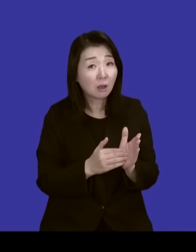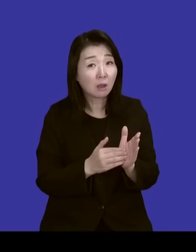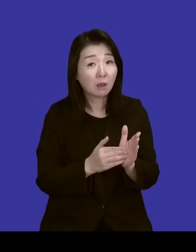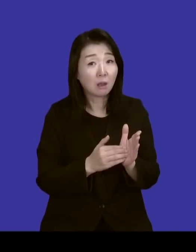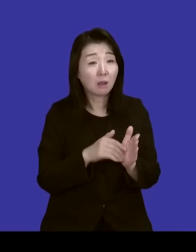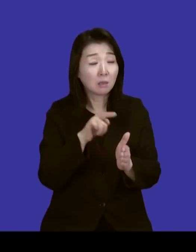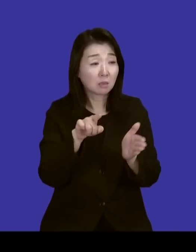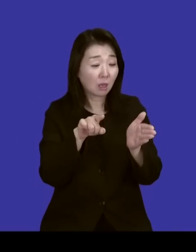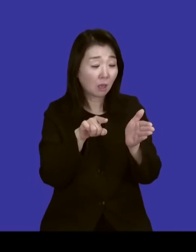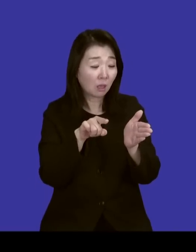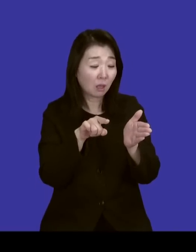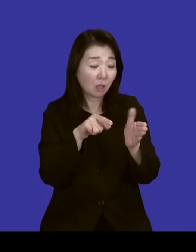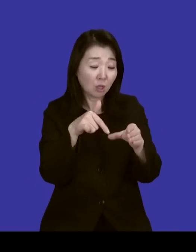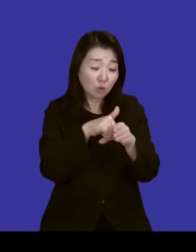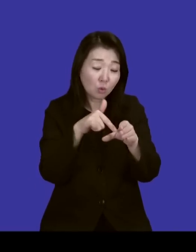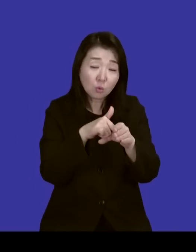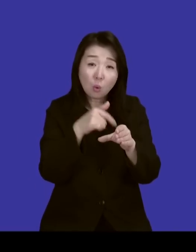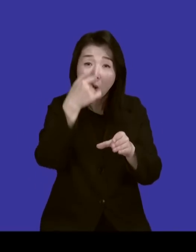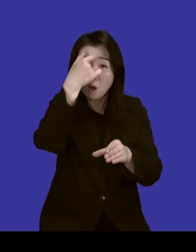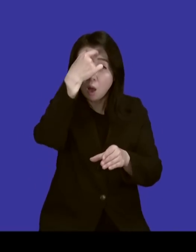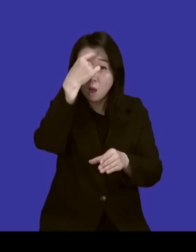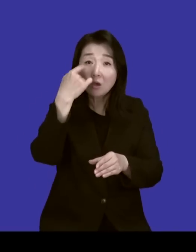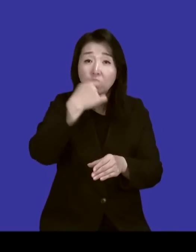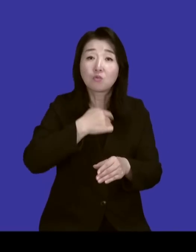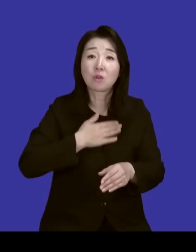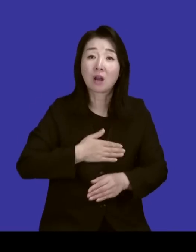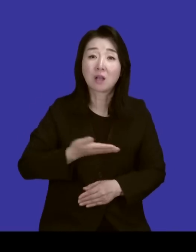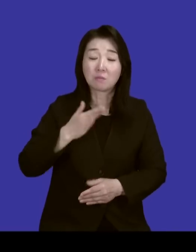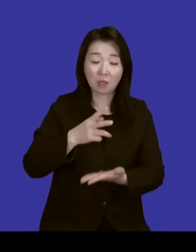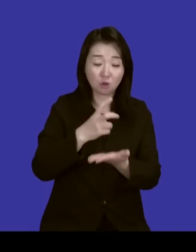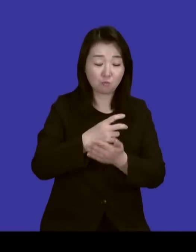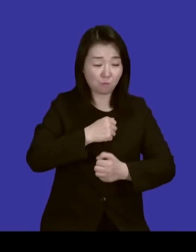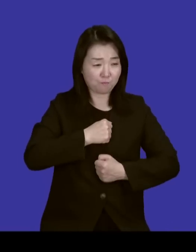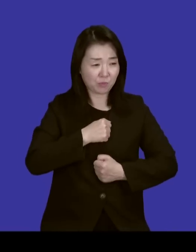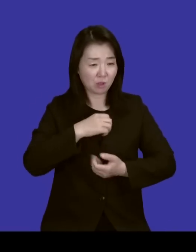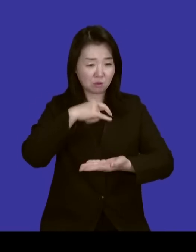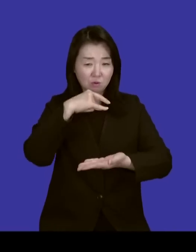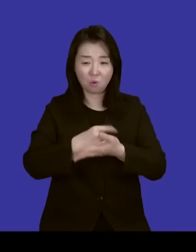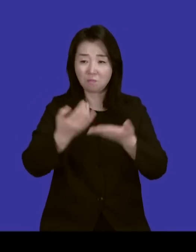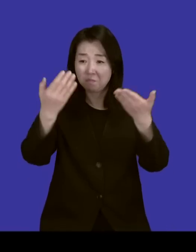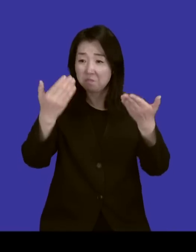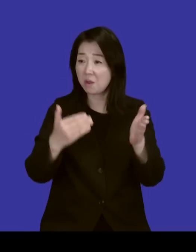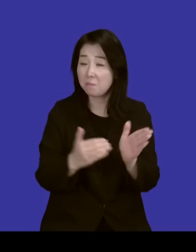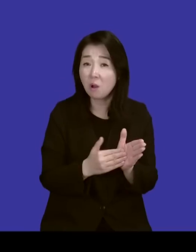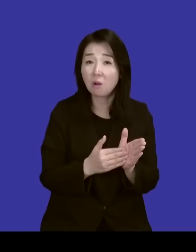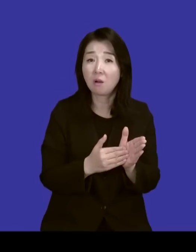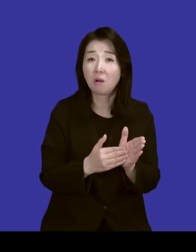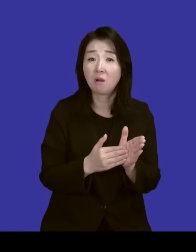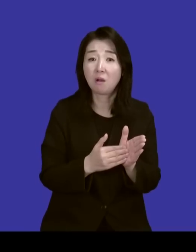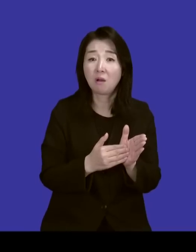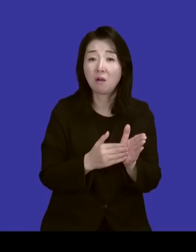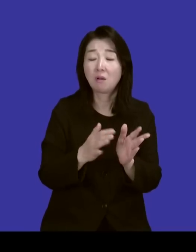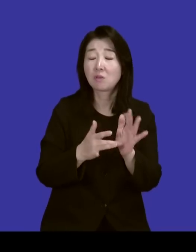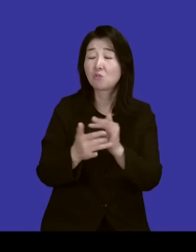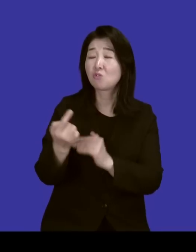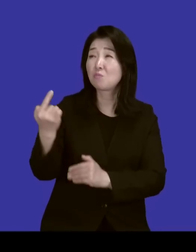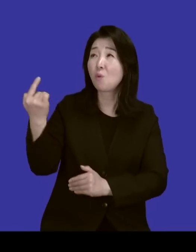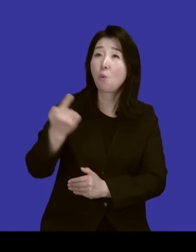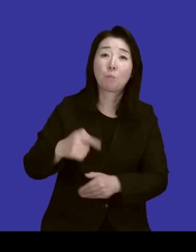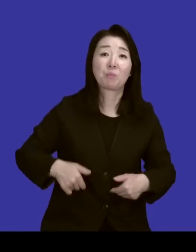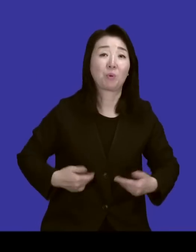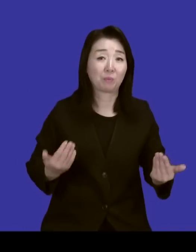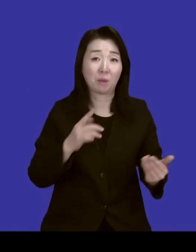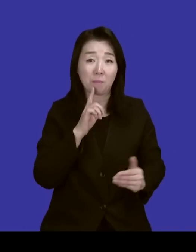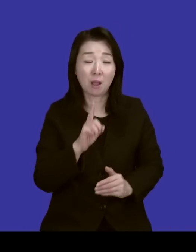그게 기독교인 줄 알았거든요. 예. 근데 내가 율법을 지켜서 의롭담을 받는다면 그렇죠. 예수님을 올 필요가 없었다는 거예요.